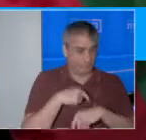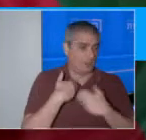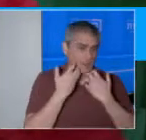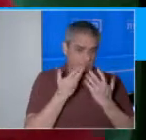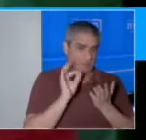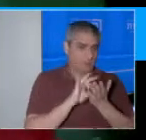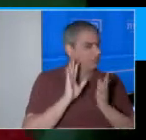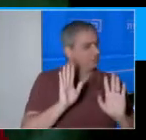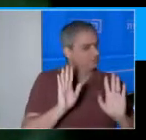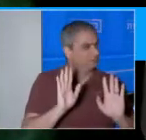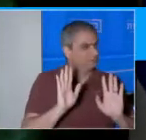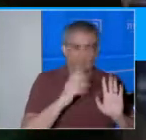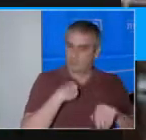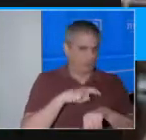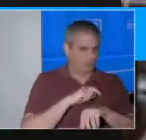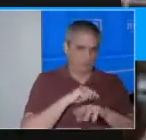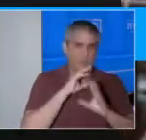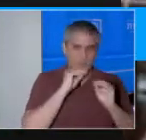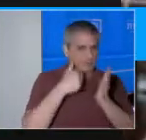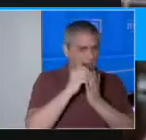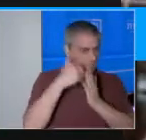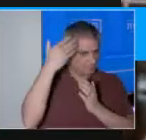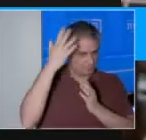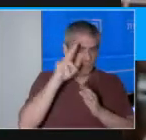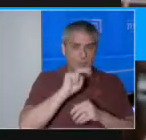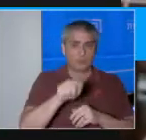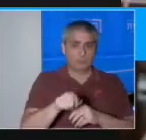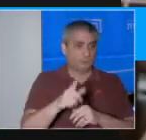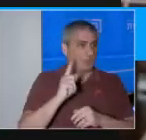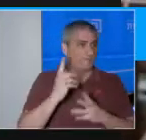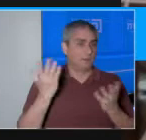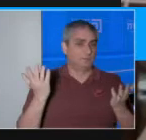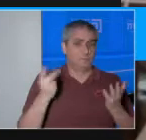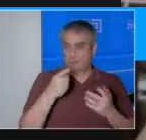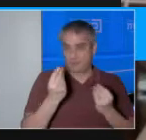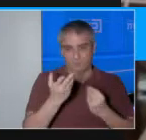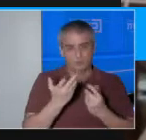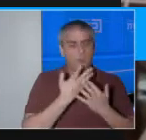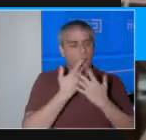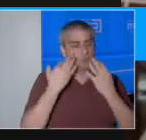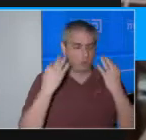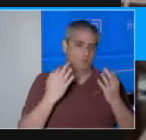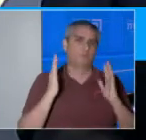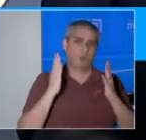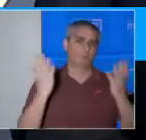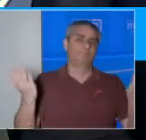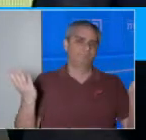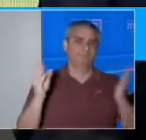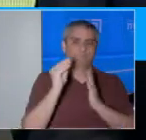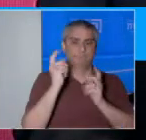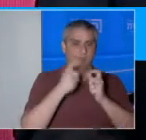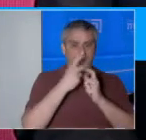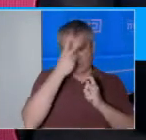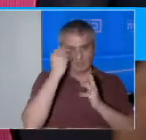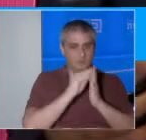גם נקודתית. אז אין לנו זמן, אנחנו נדבר בהמשך על הנושא הזה, אבל הדברים שלך ברורים מאוד, רשימה